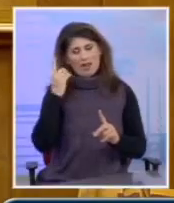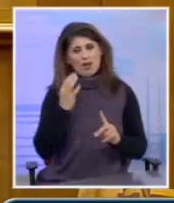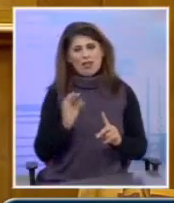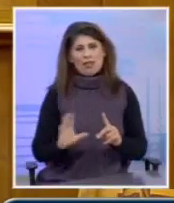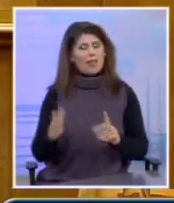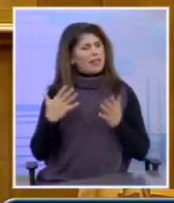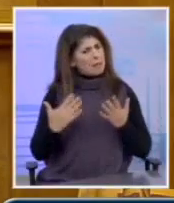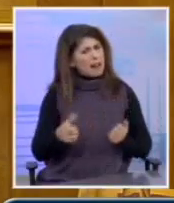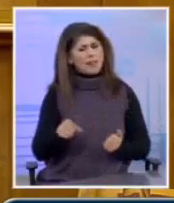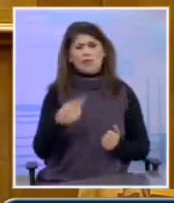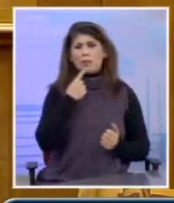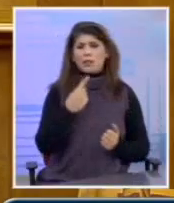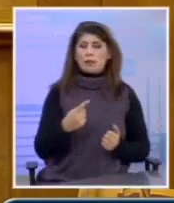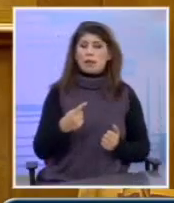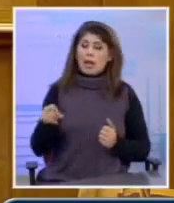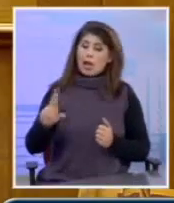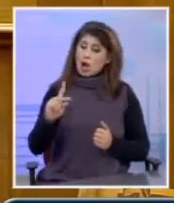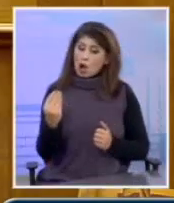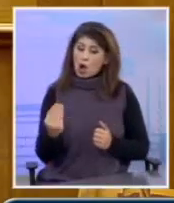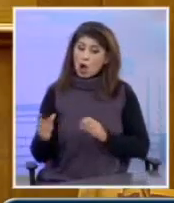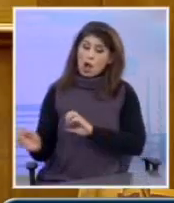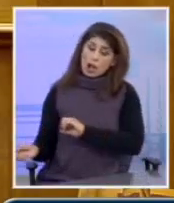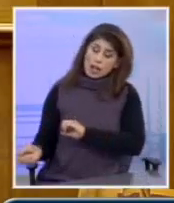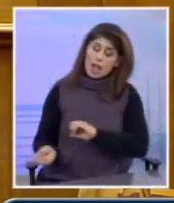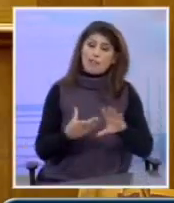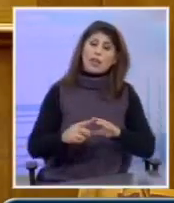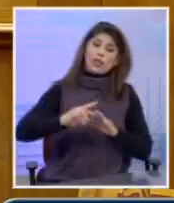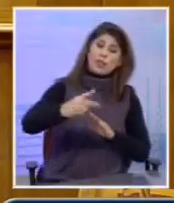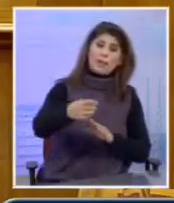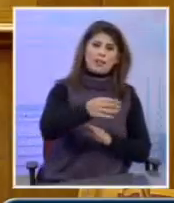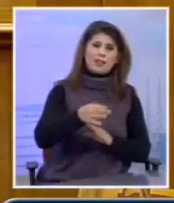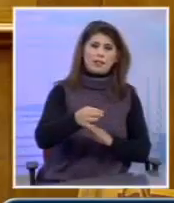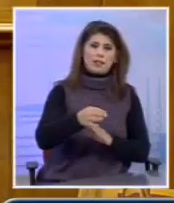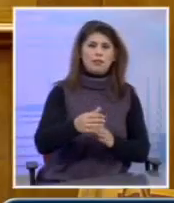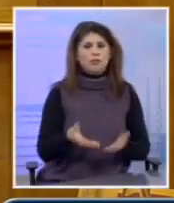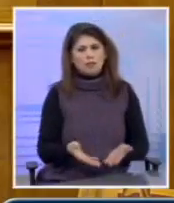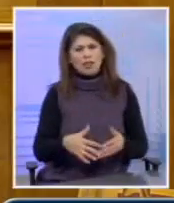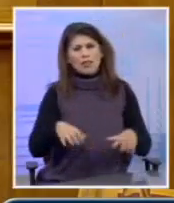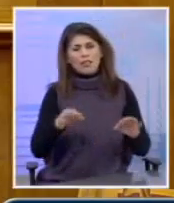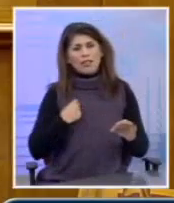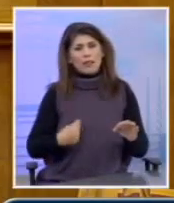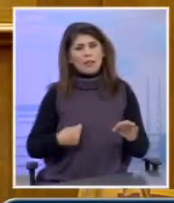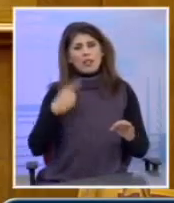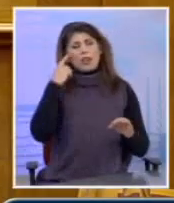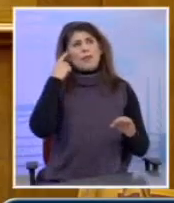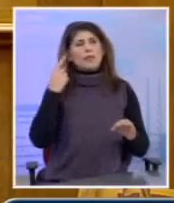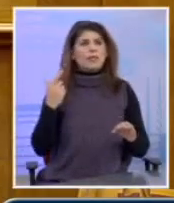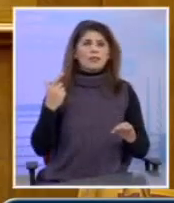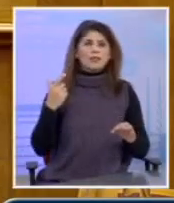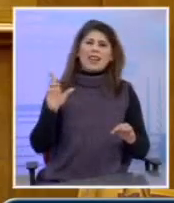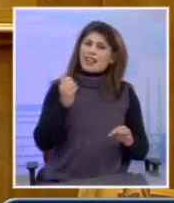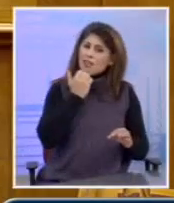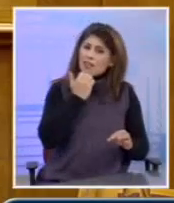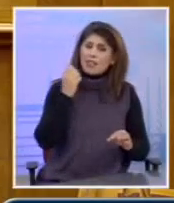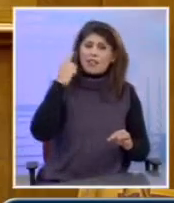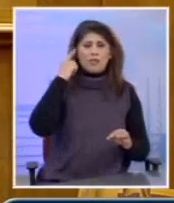γιατί υπάρχει και αυτό, λένε να φύγουν από εδώ να πάνε στο διπλανό νησί. Τώρα θα αρχίσουν και κάποιοι δήμαρχοι που νομίζουν ότι, γιατί, αλλά κάνουν λάθος